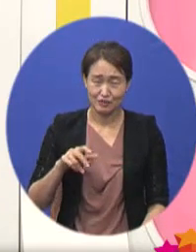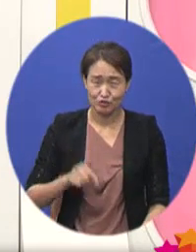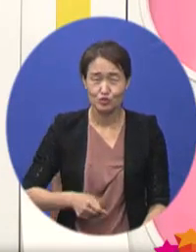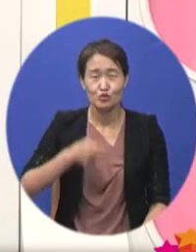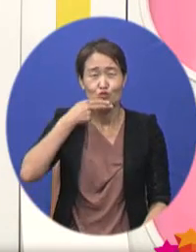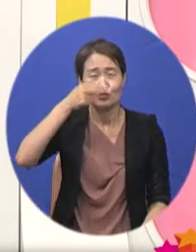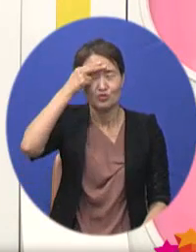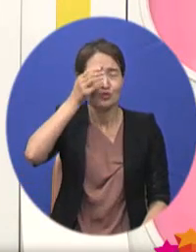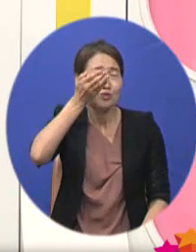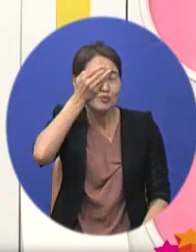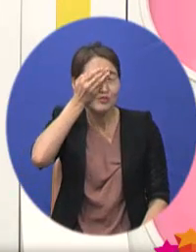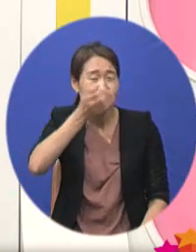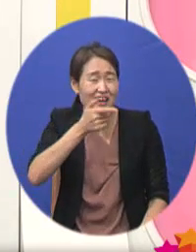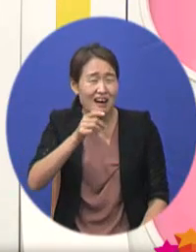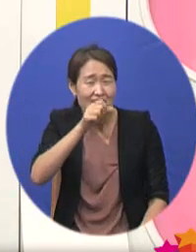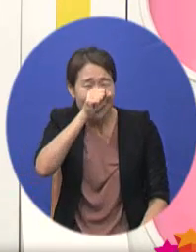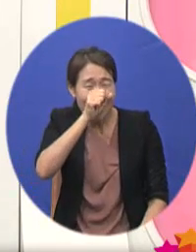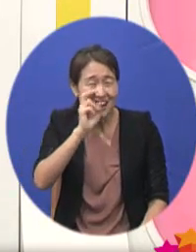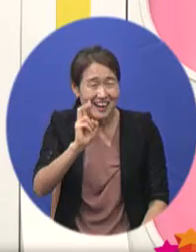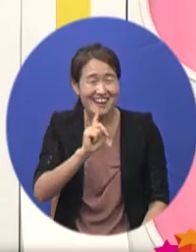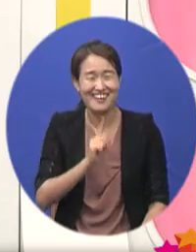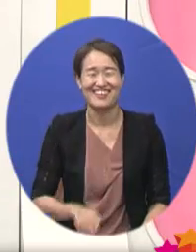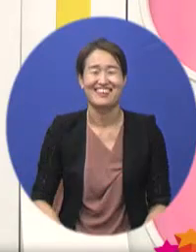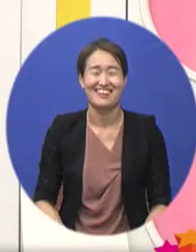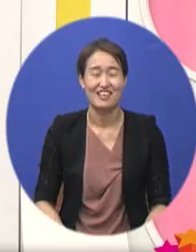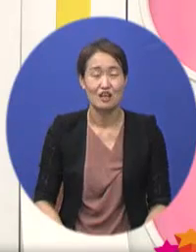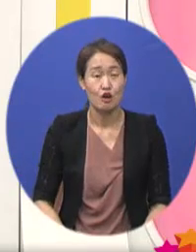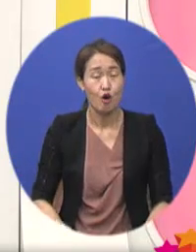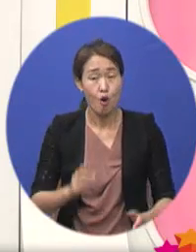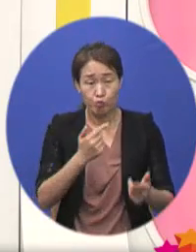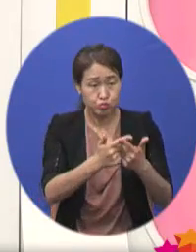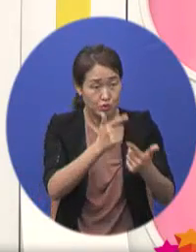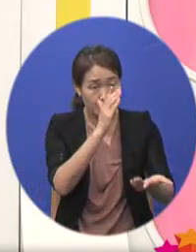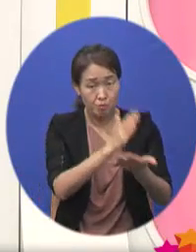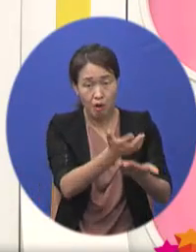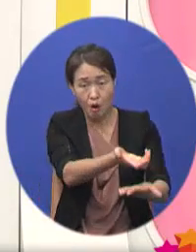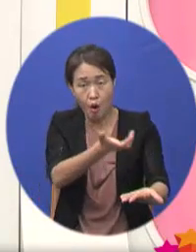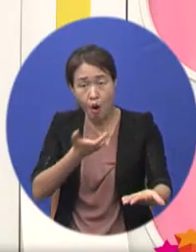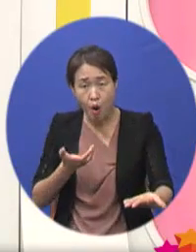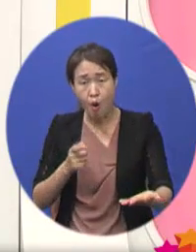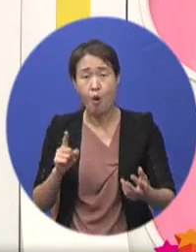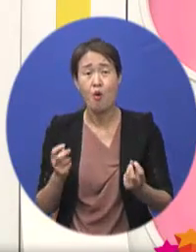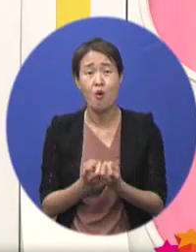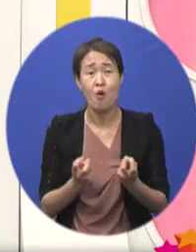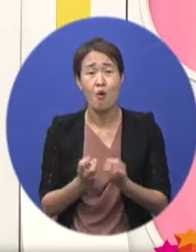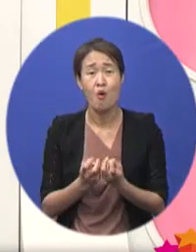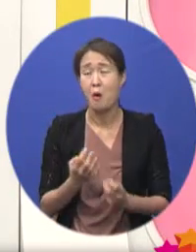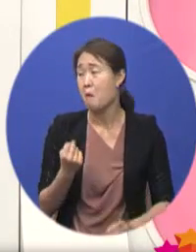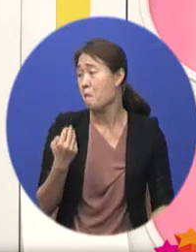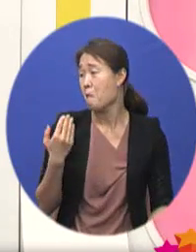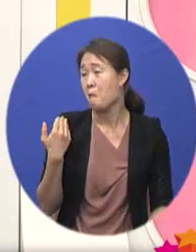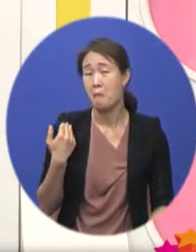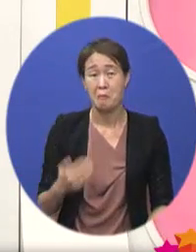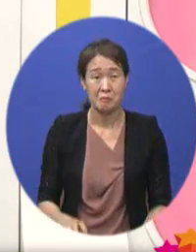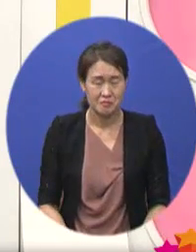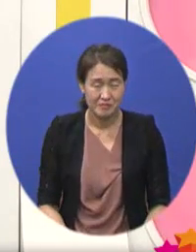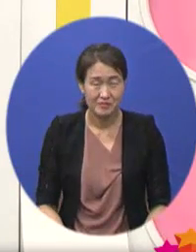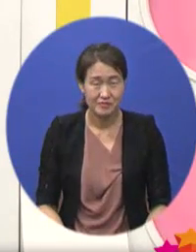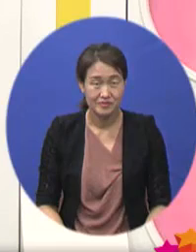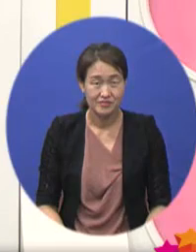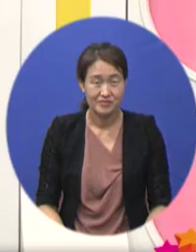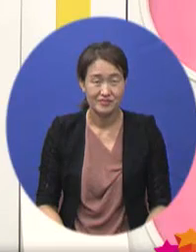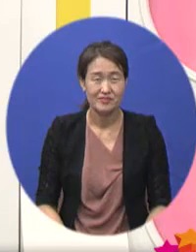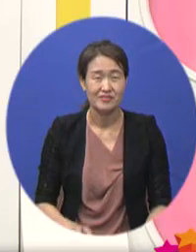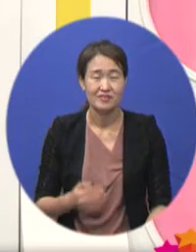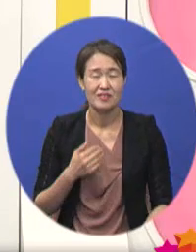술 양주가 중요한 줄 알고. 네. 어떻게 부산에서 양주로 이사를 얼마 전에 오셨어요? 네. 아, 막